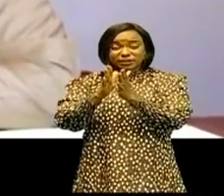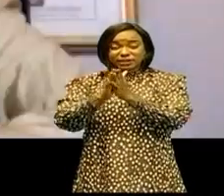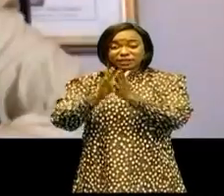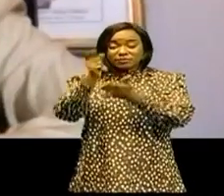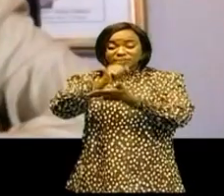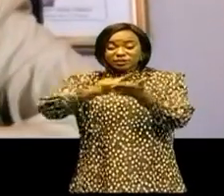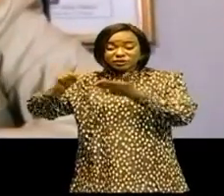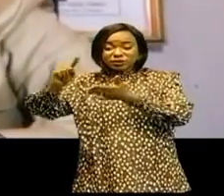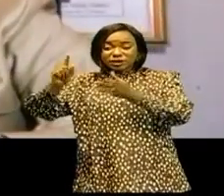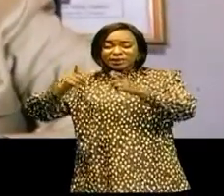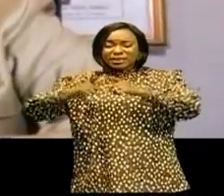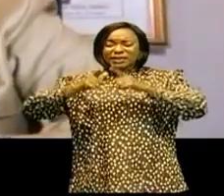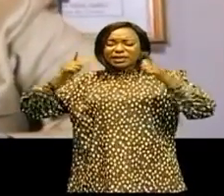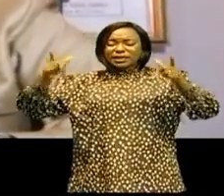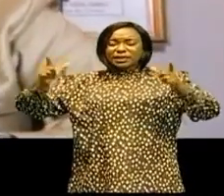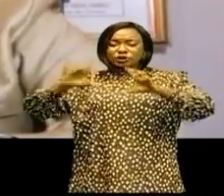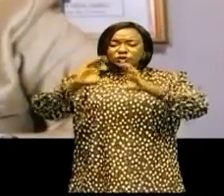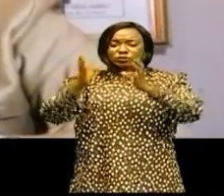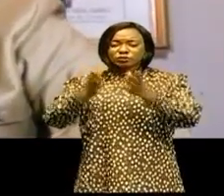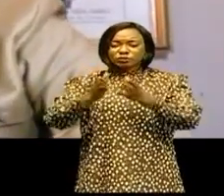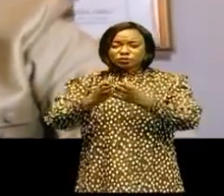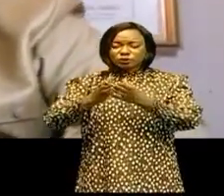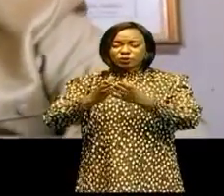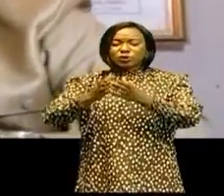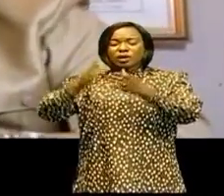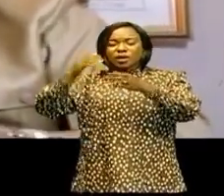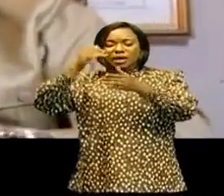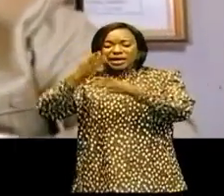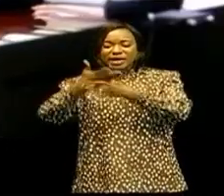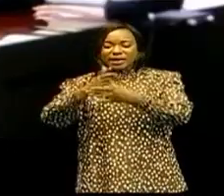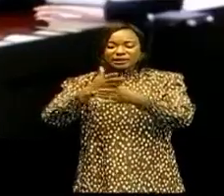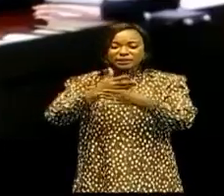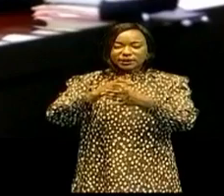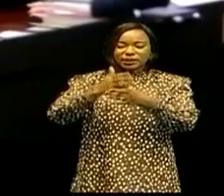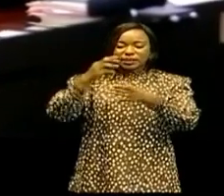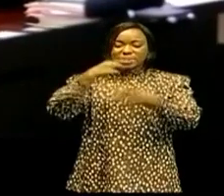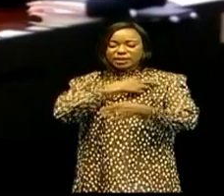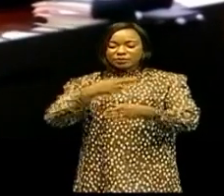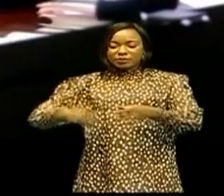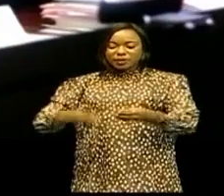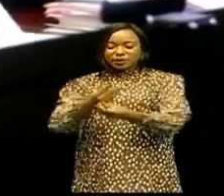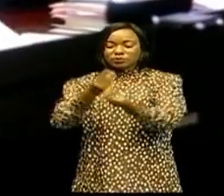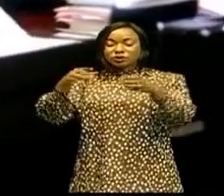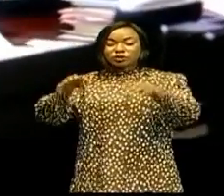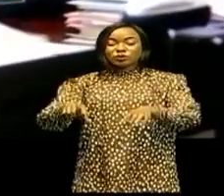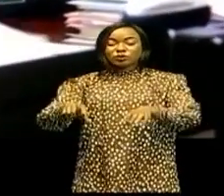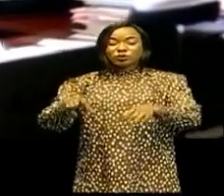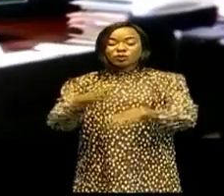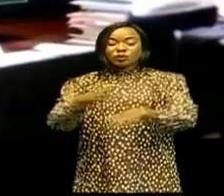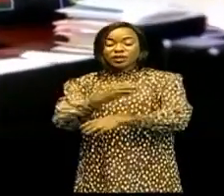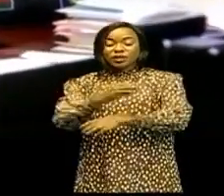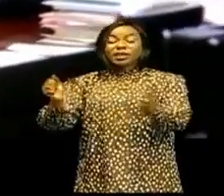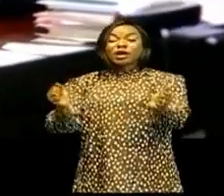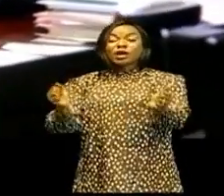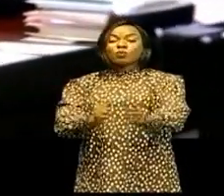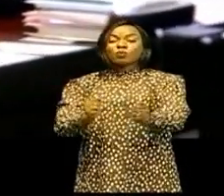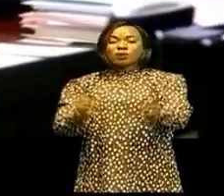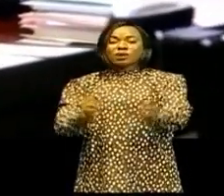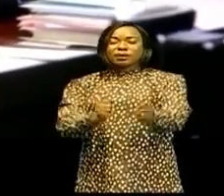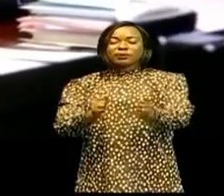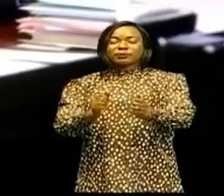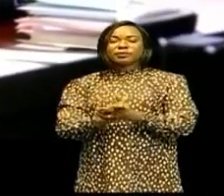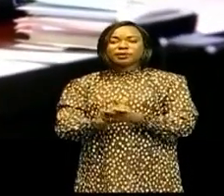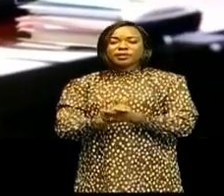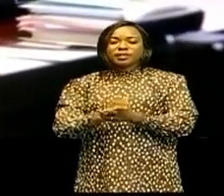la Grande Commission mixte de la coopération entre la République démocratique du Congo et la République d'Angola.